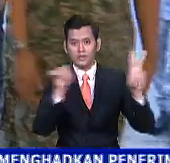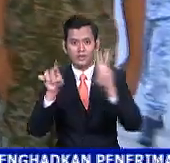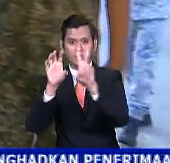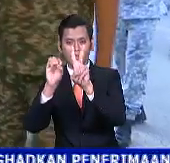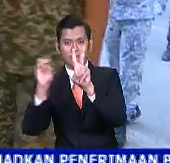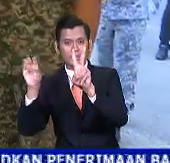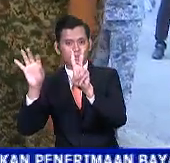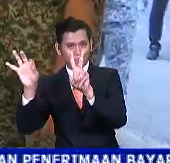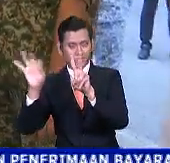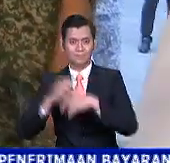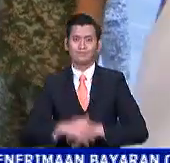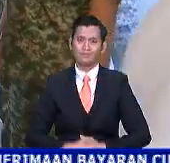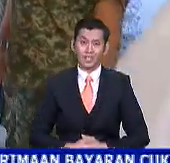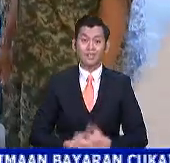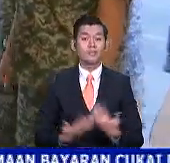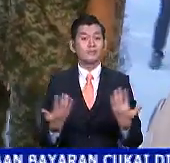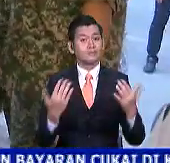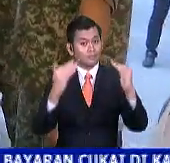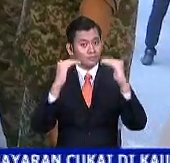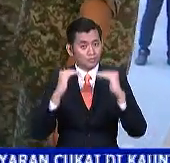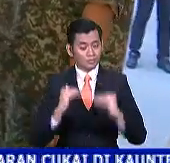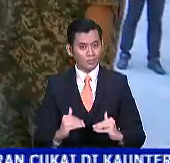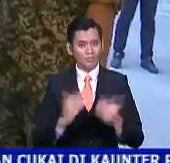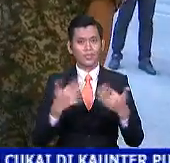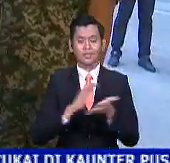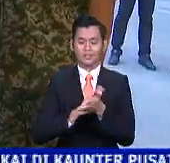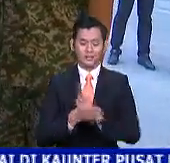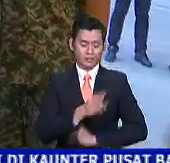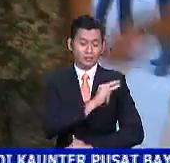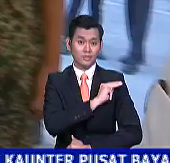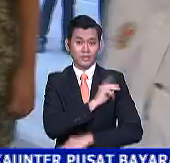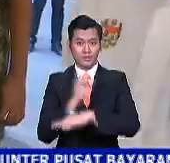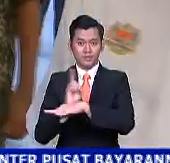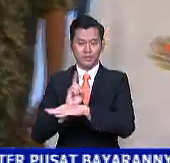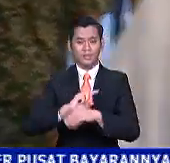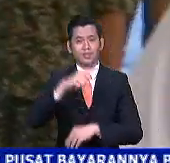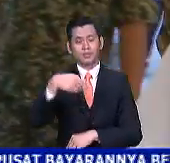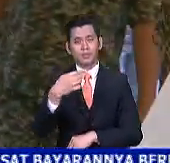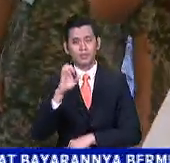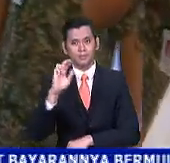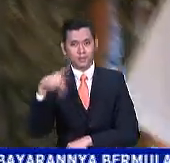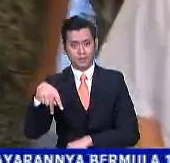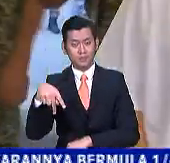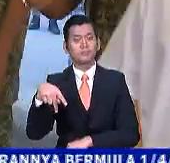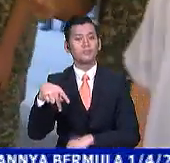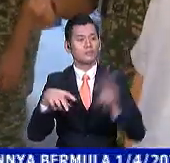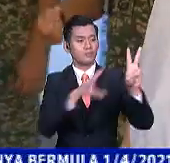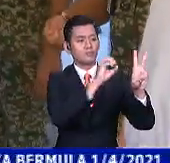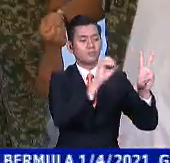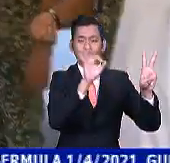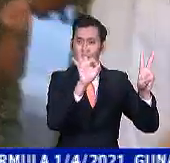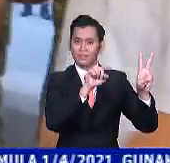2009. Seterusnya memegang jawatan Menteri Perdagangan Dalam Negeri dan Hal Ehwal Pengguna pada tahun 2009